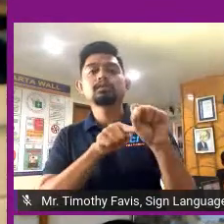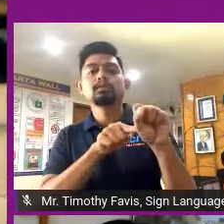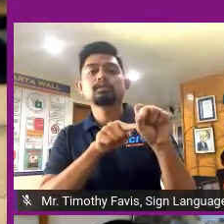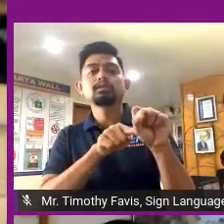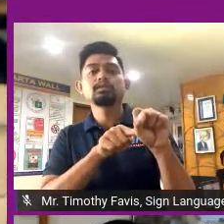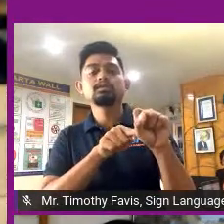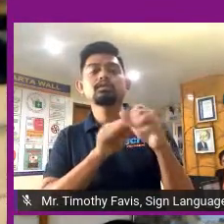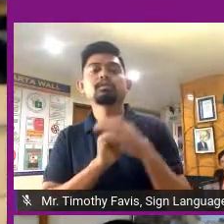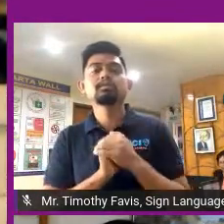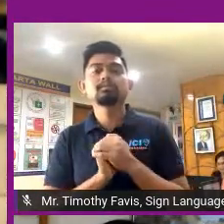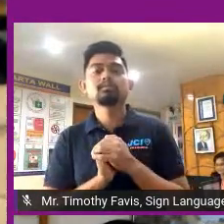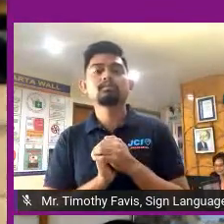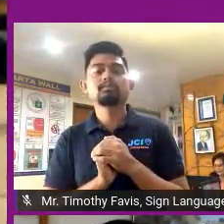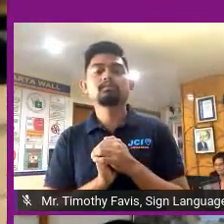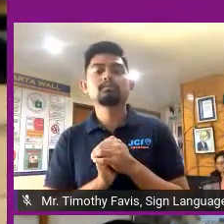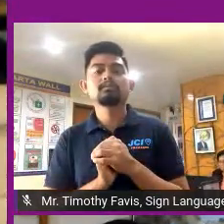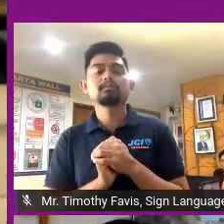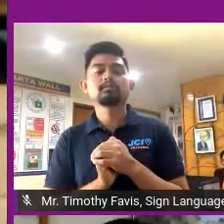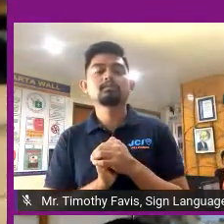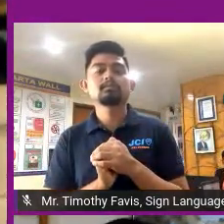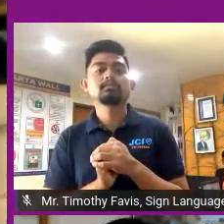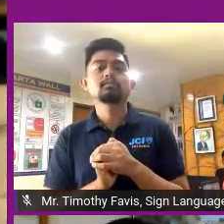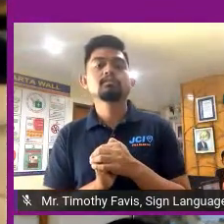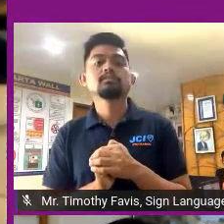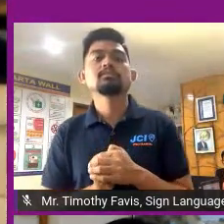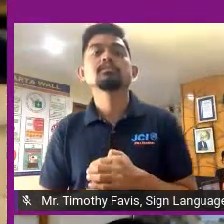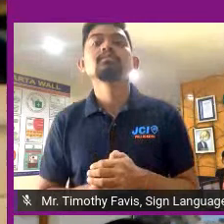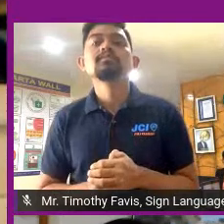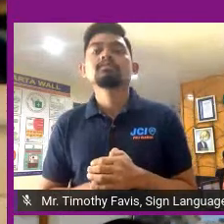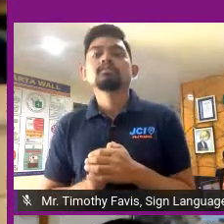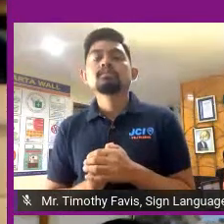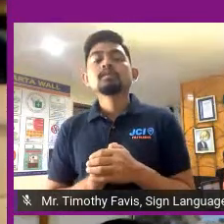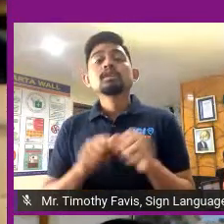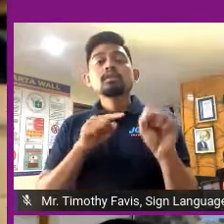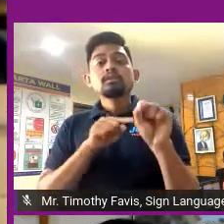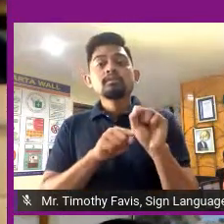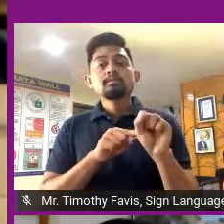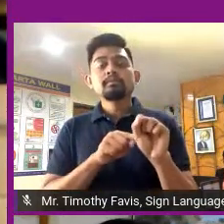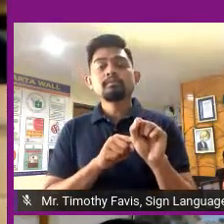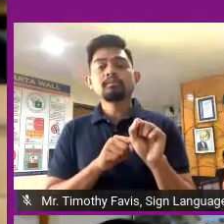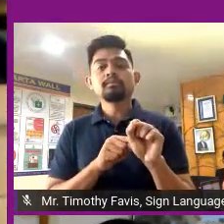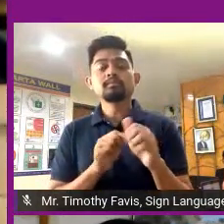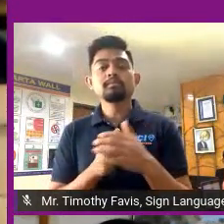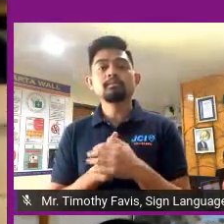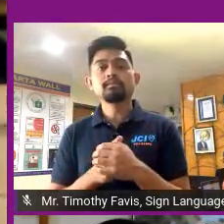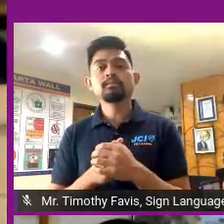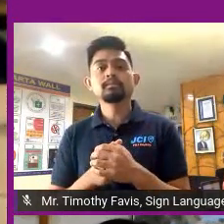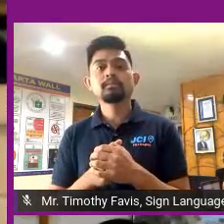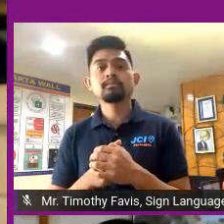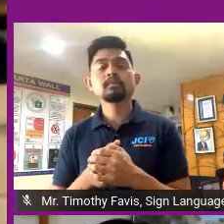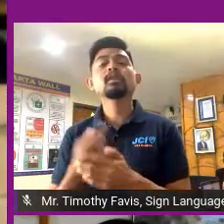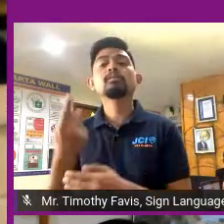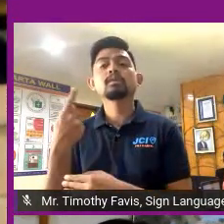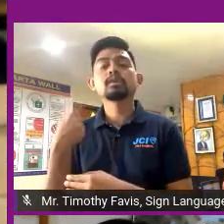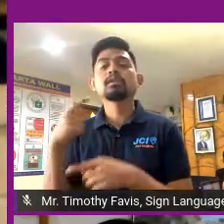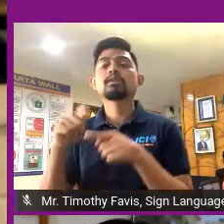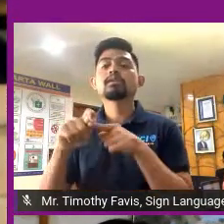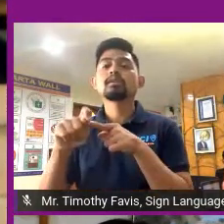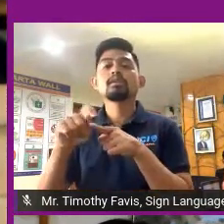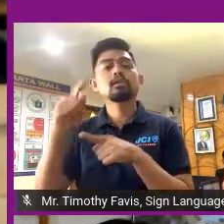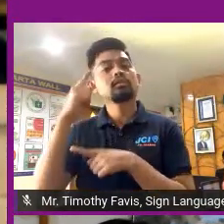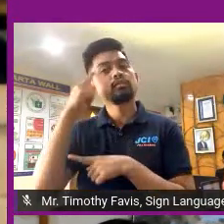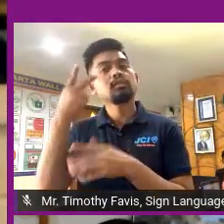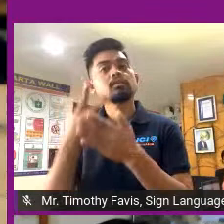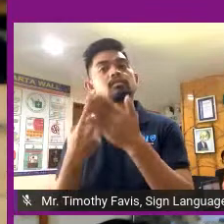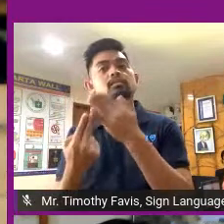magkaroon ng taga saan daw po siya. Ano na lang po i-suggest niyo na magkaroon ng training for